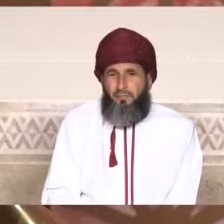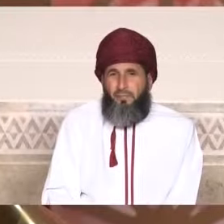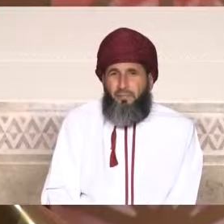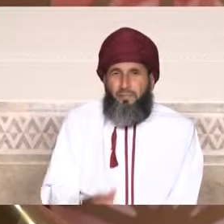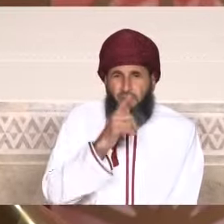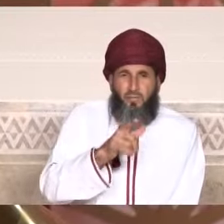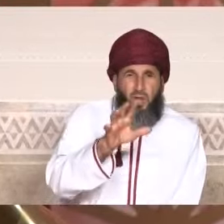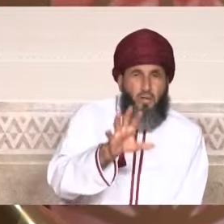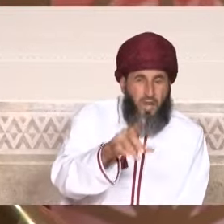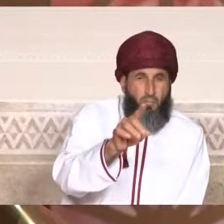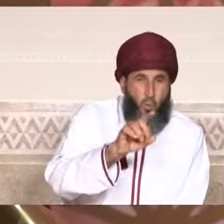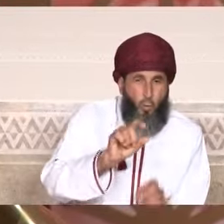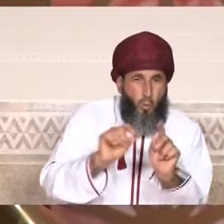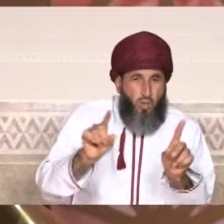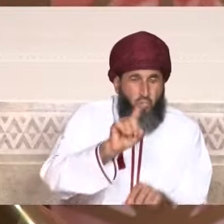نعم، واضح